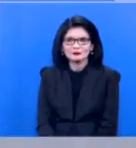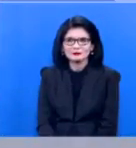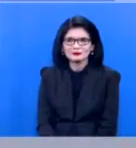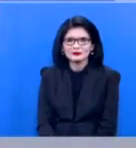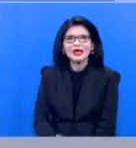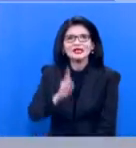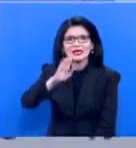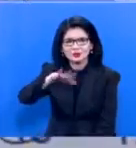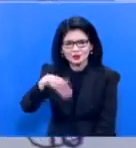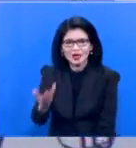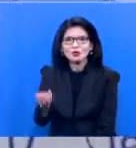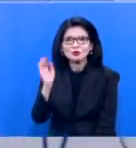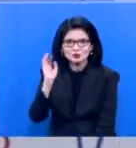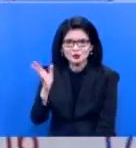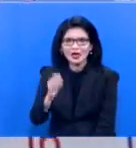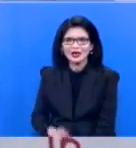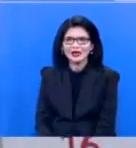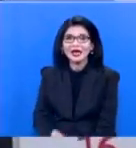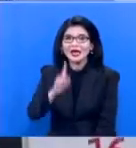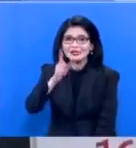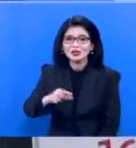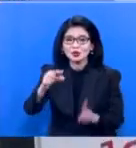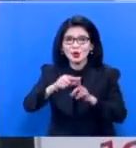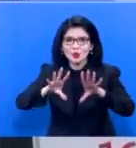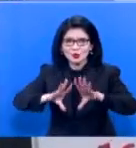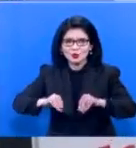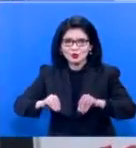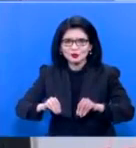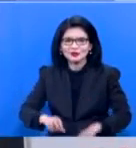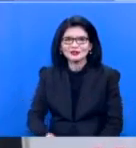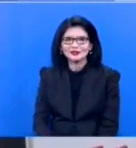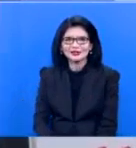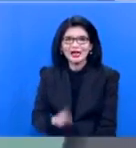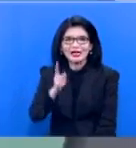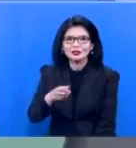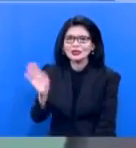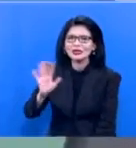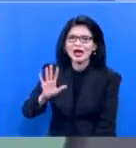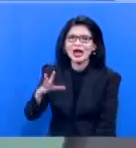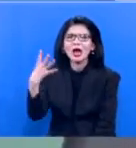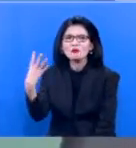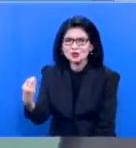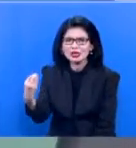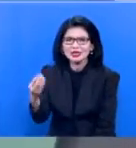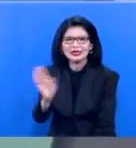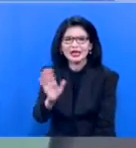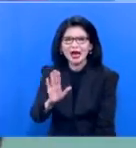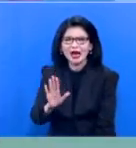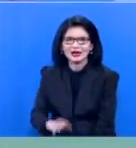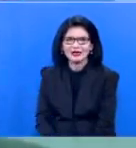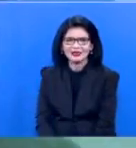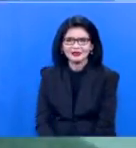Setahun sudah, Azmi Lisani, salah satu karyawan perusahaan di bidang konstruksi ini tidak mudik, bertemu keluarganya di